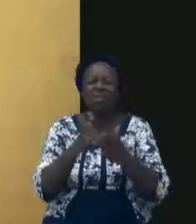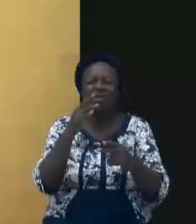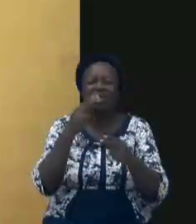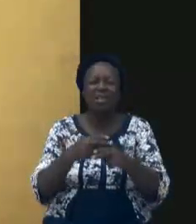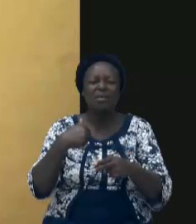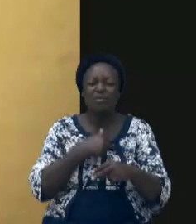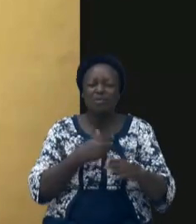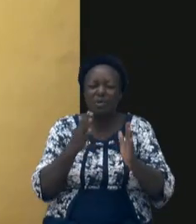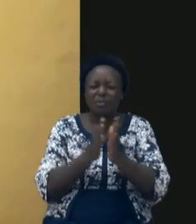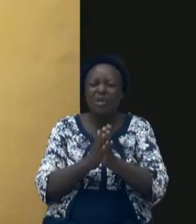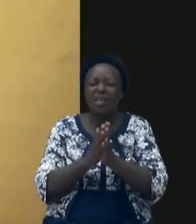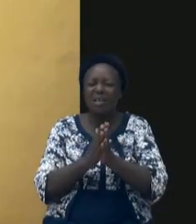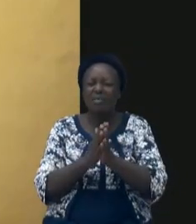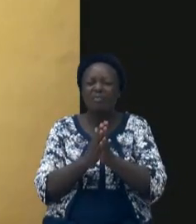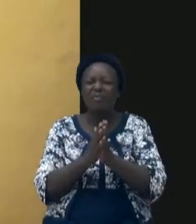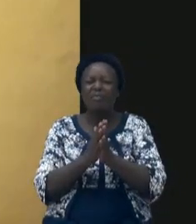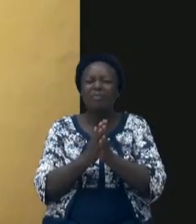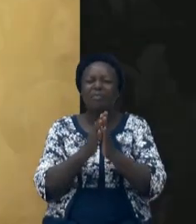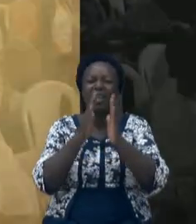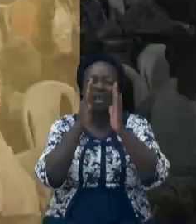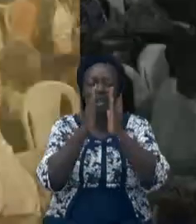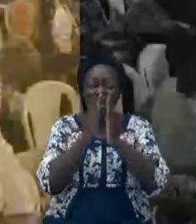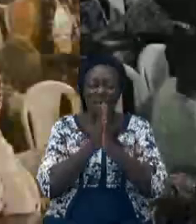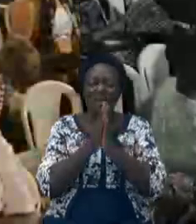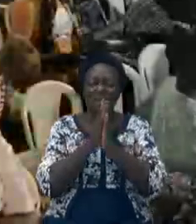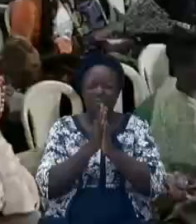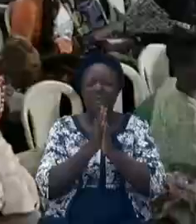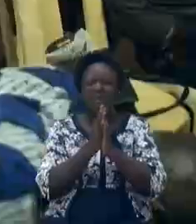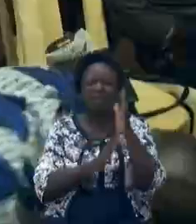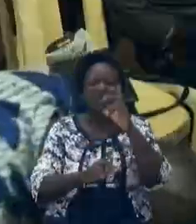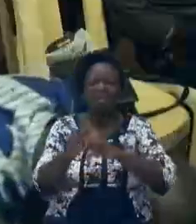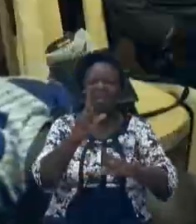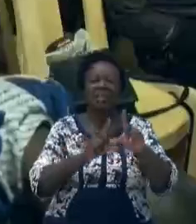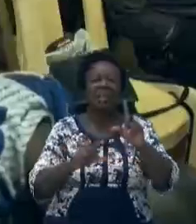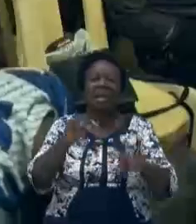jésus au nom de jésus loupian